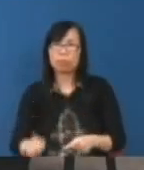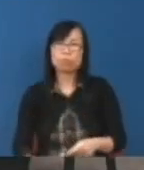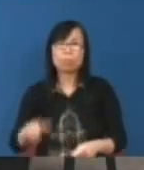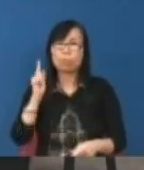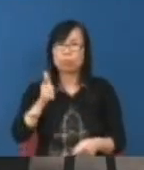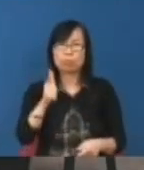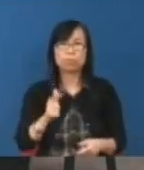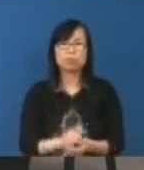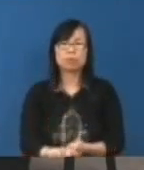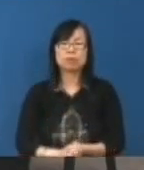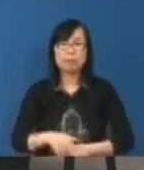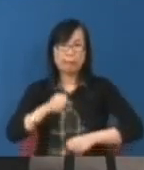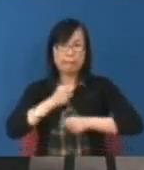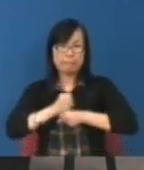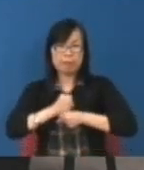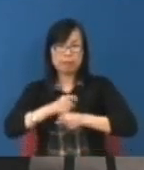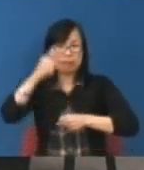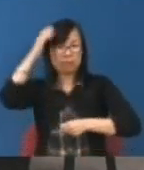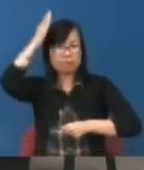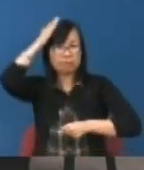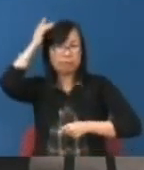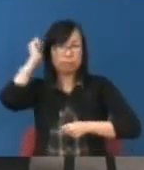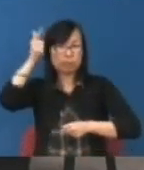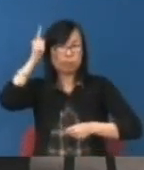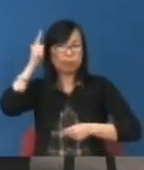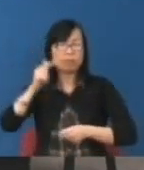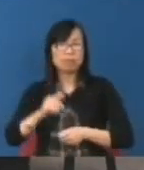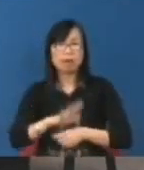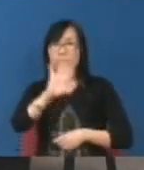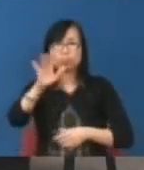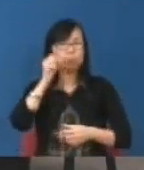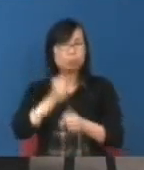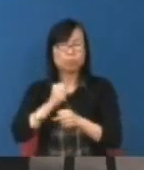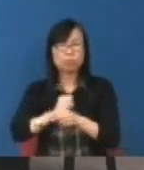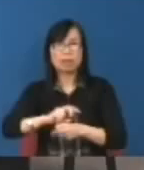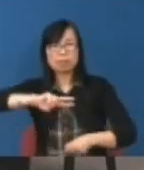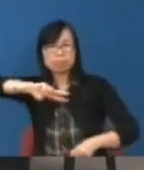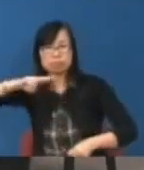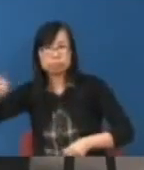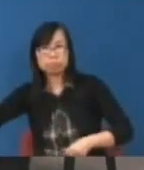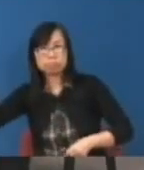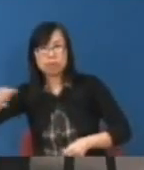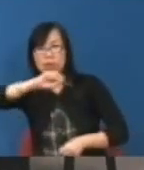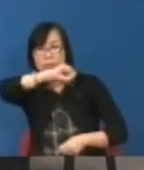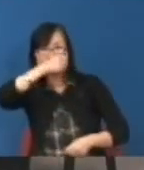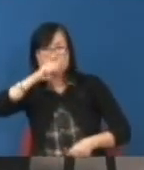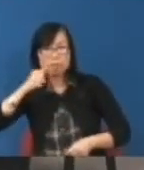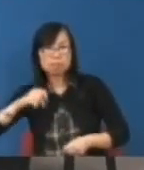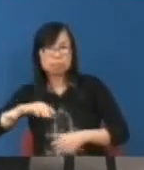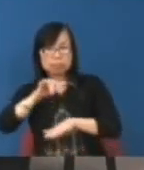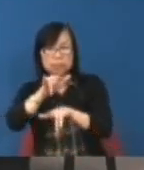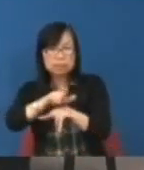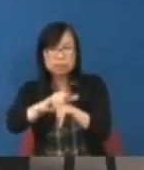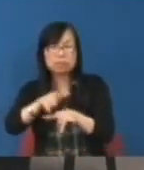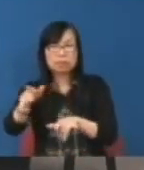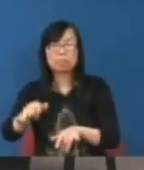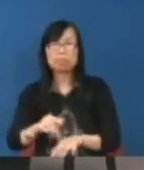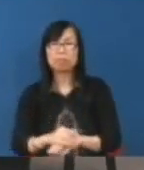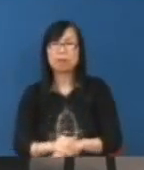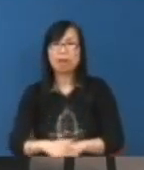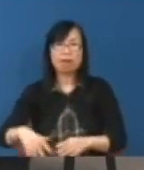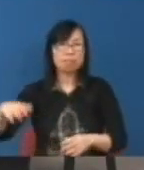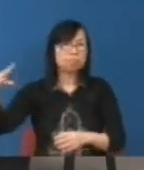啊！是不是啊？喂， 是 啊，這個董建華還不是教壞細路，逢君之惡，立法會裡面所有保皇派議